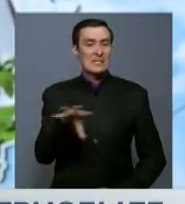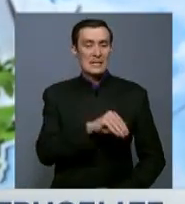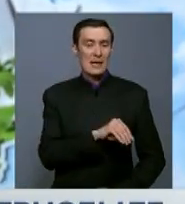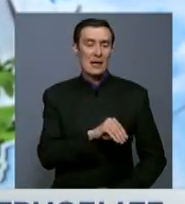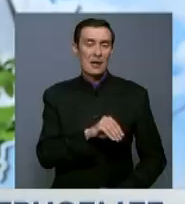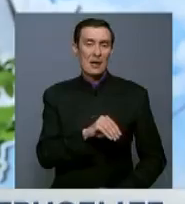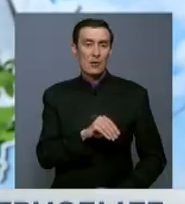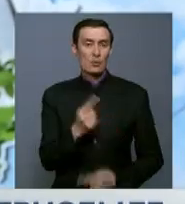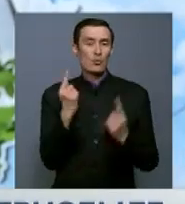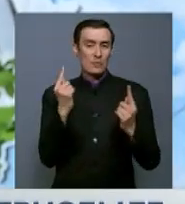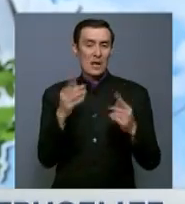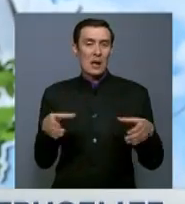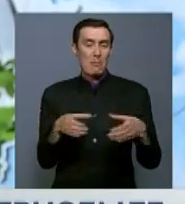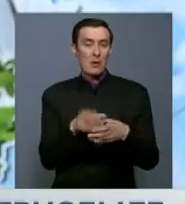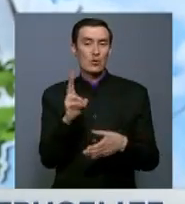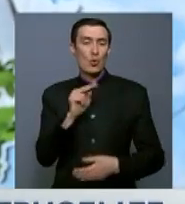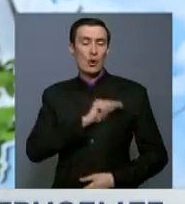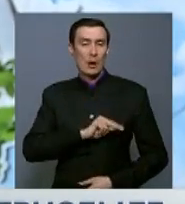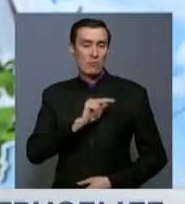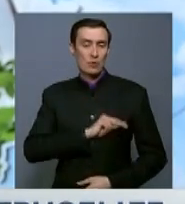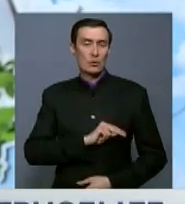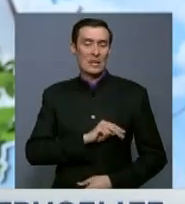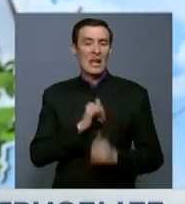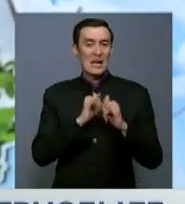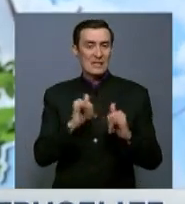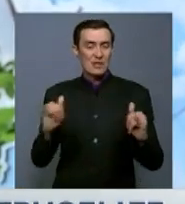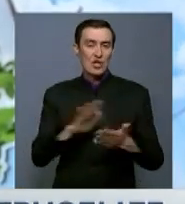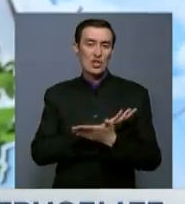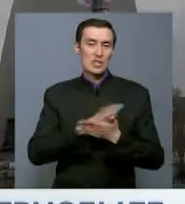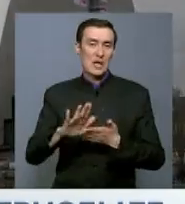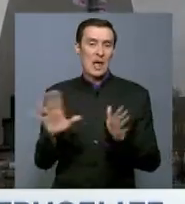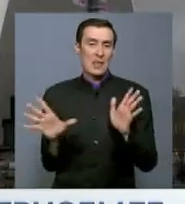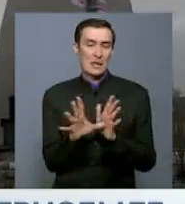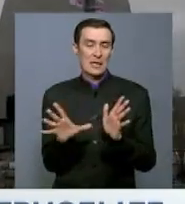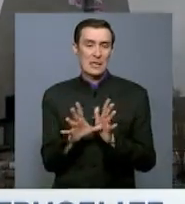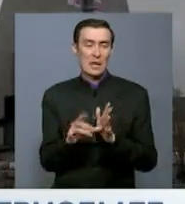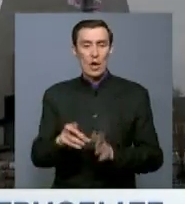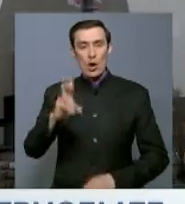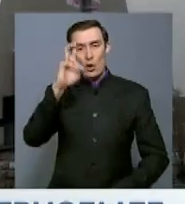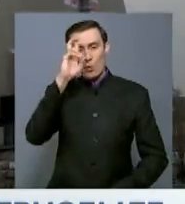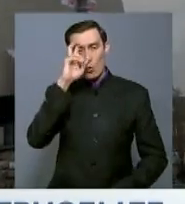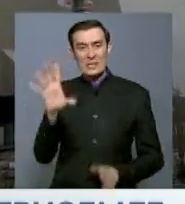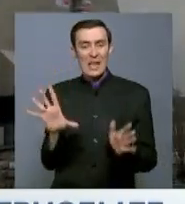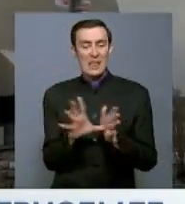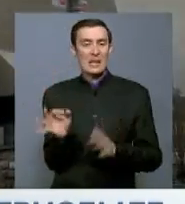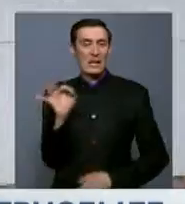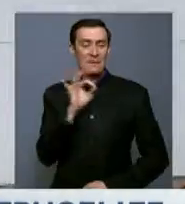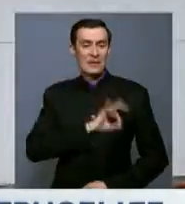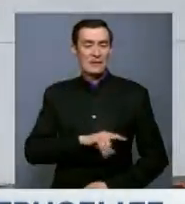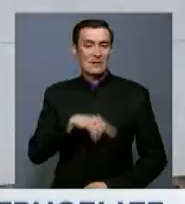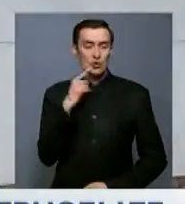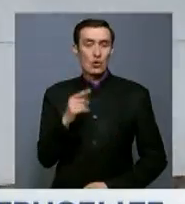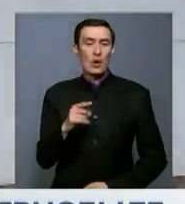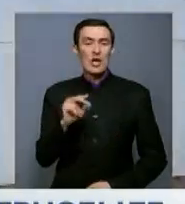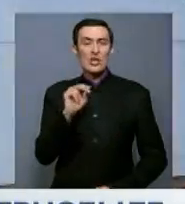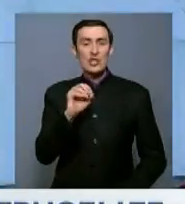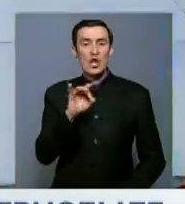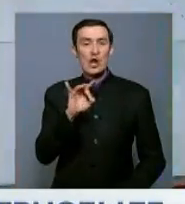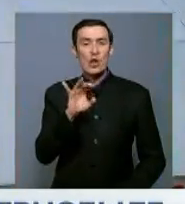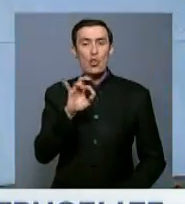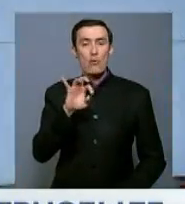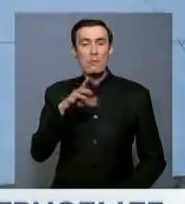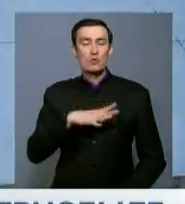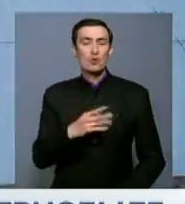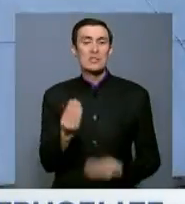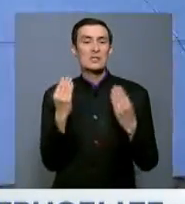там будет весь тот бомон, который сегодня работает в мире над развитием чистых проектов. В госэнергоэффективности подчеркивают, у Чернобыля есть возможность вернуть